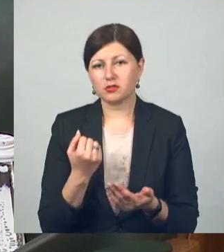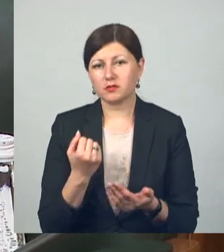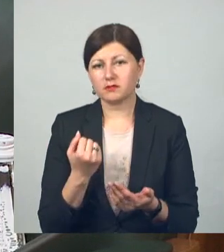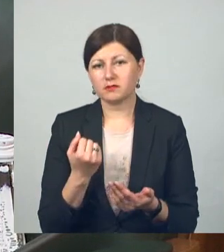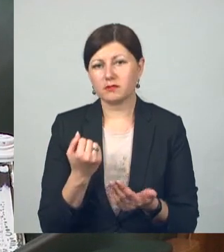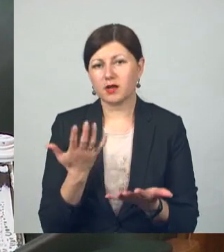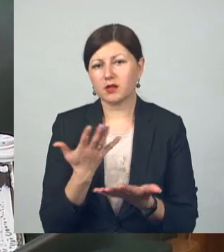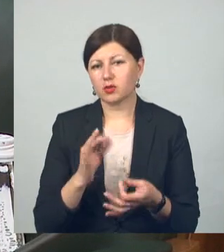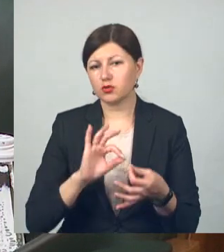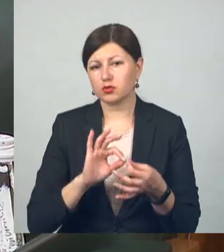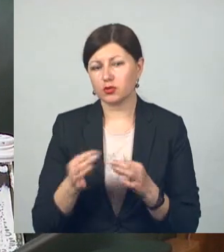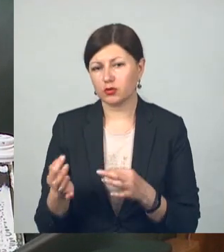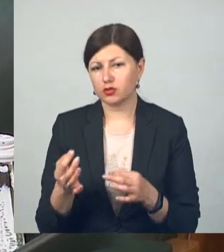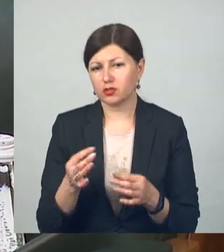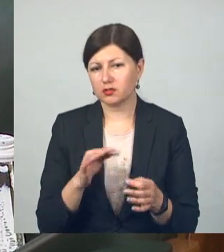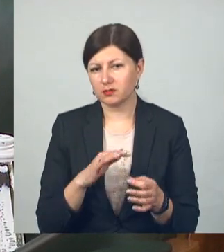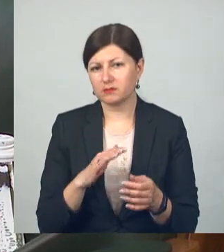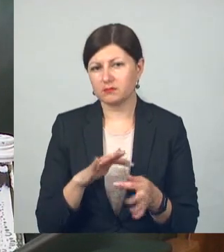привести к каким-то сложным вещам.